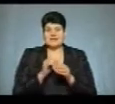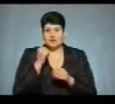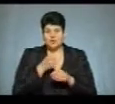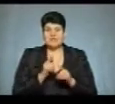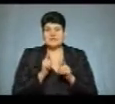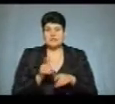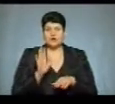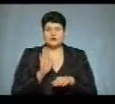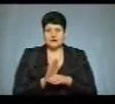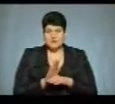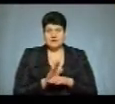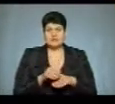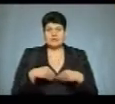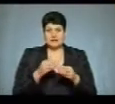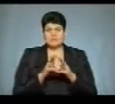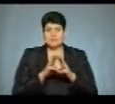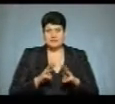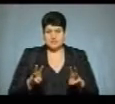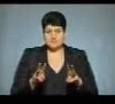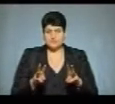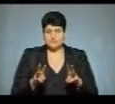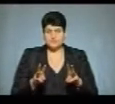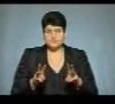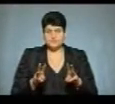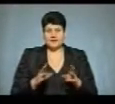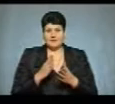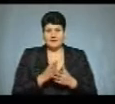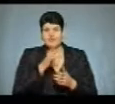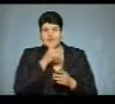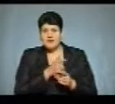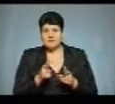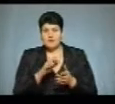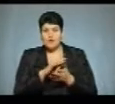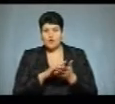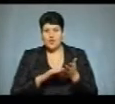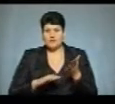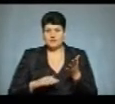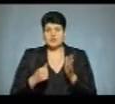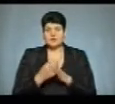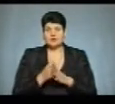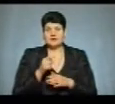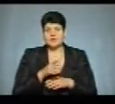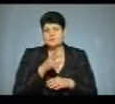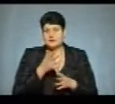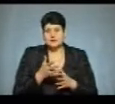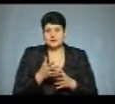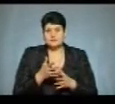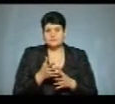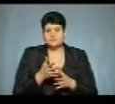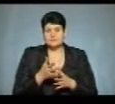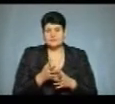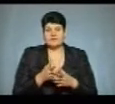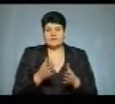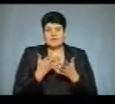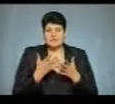який видало Міністерство житлово-комунального господарства, є термін продовження до тих пір, виясниться